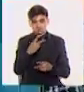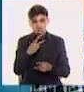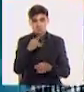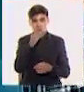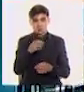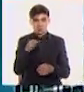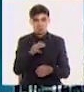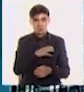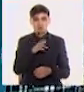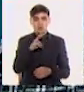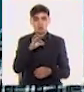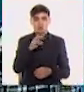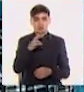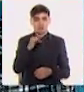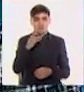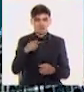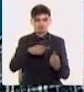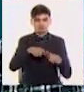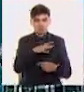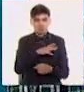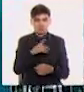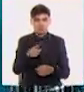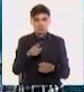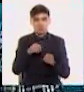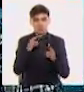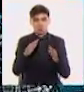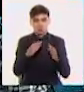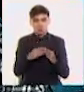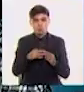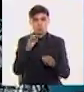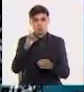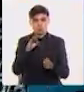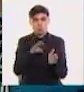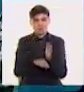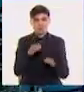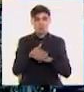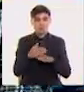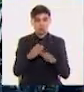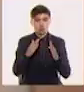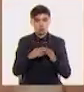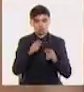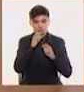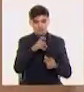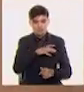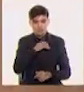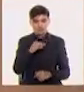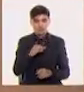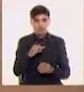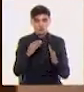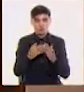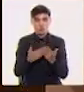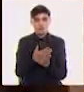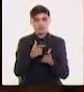алмаған Көңілбай Шүкенов есімді кәсіпкер бағдарлама барысында оған пайсыз ипотека ұсынып, пәтер кілтін табыс етті. Баспананың